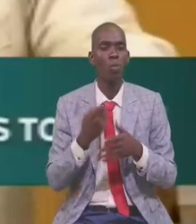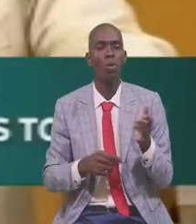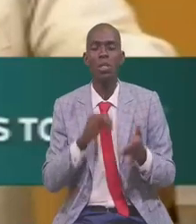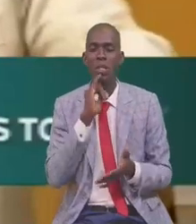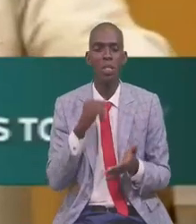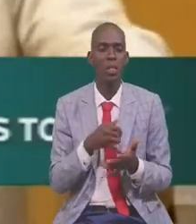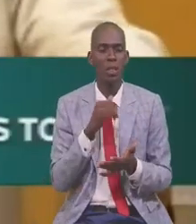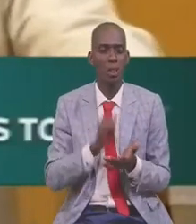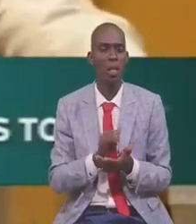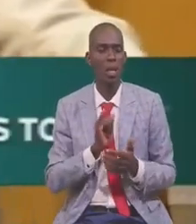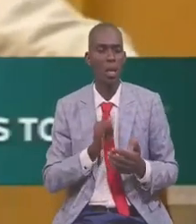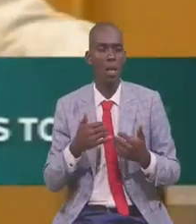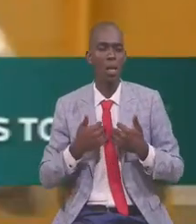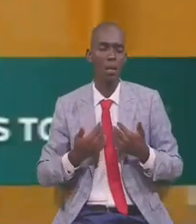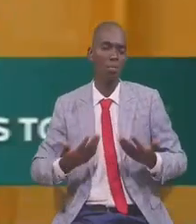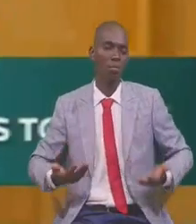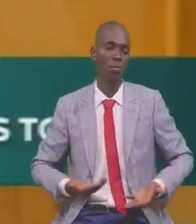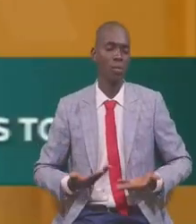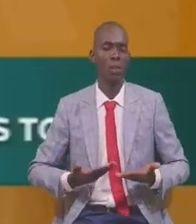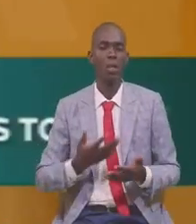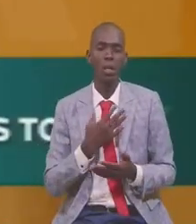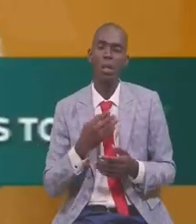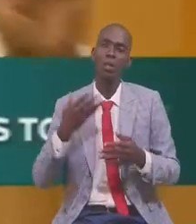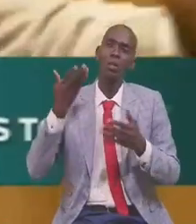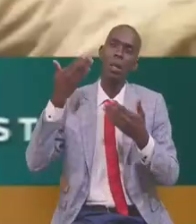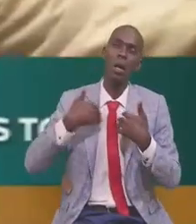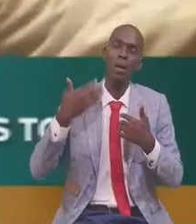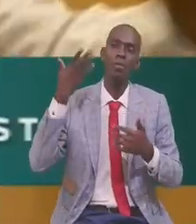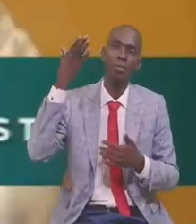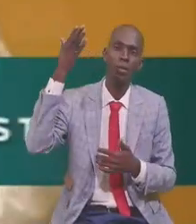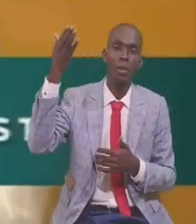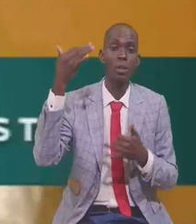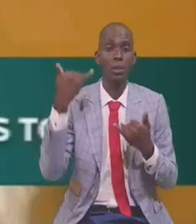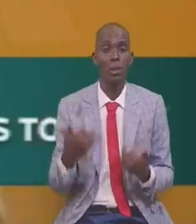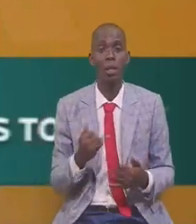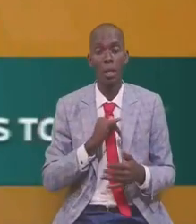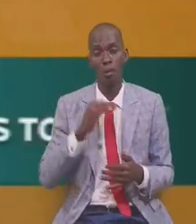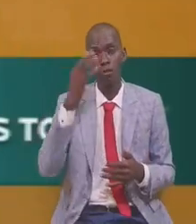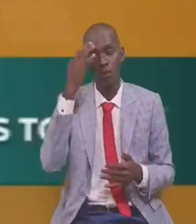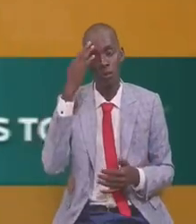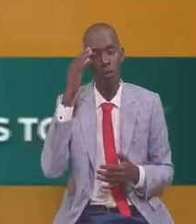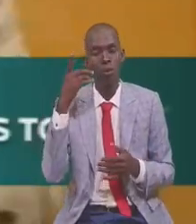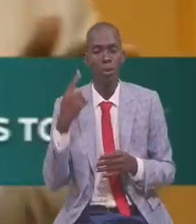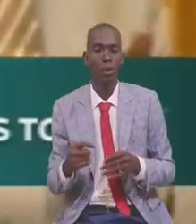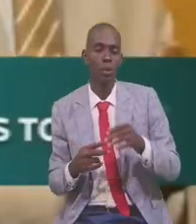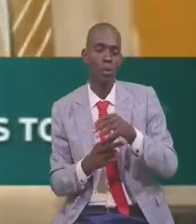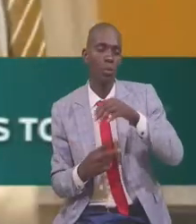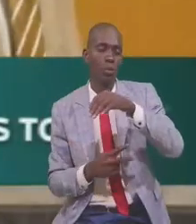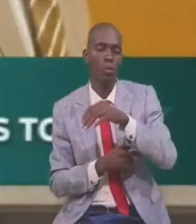côté? De l'autre côté, maintenant je sais le pont qu'il faut construire. Parce que vous savez,